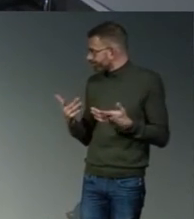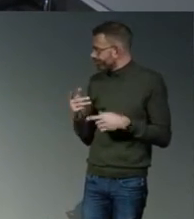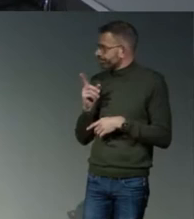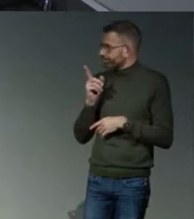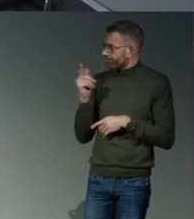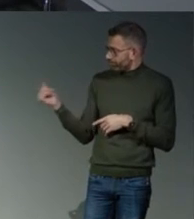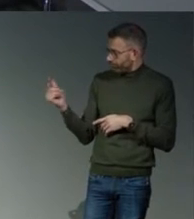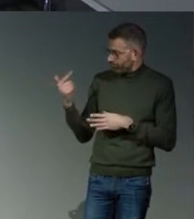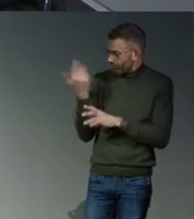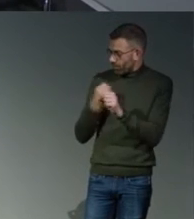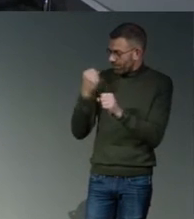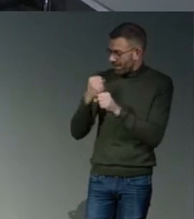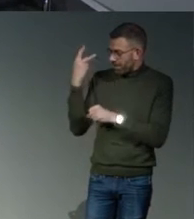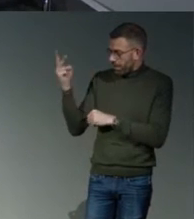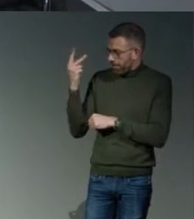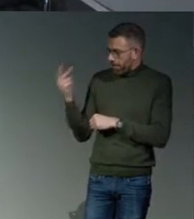compositions respectives